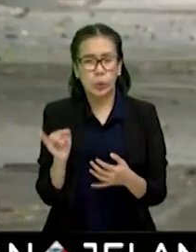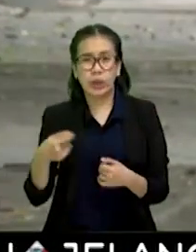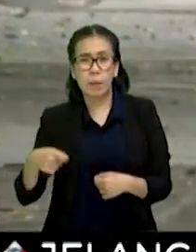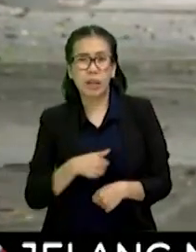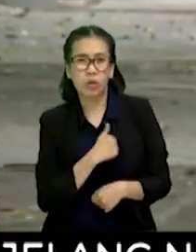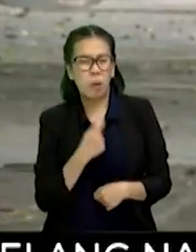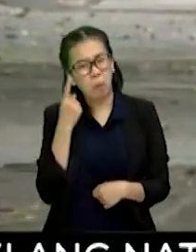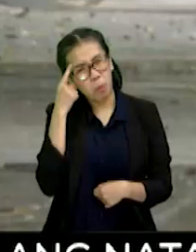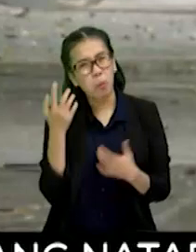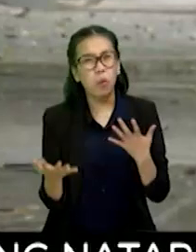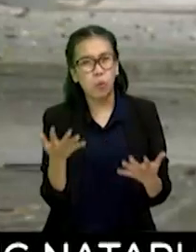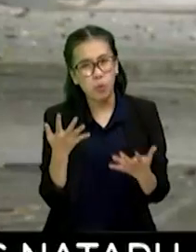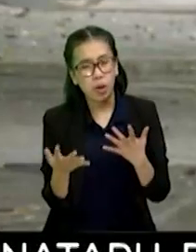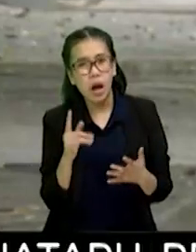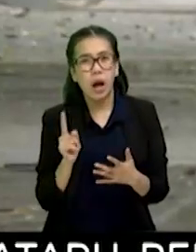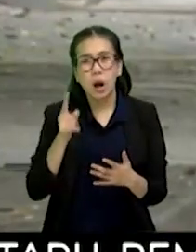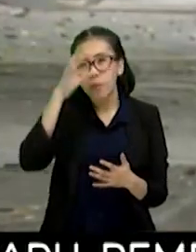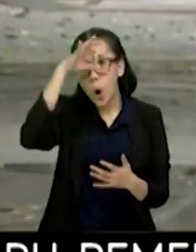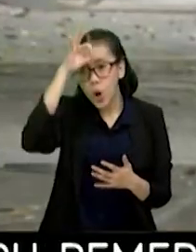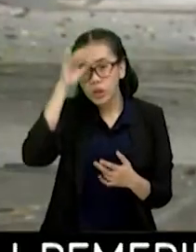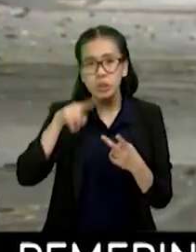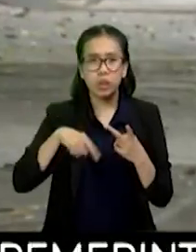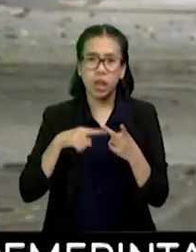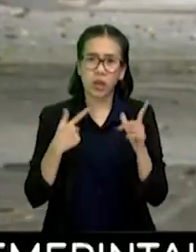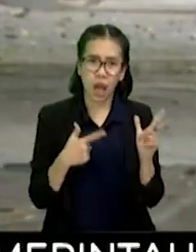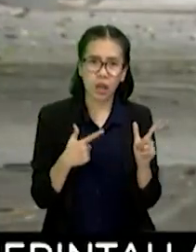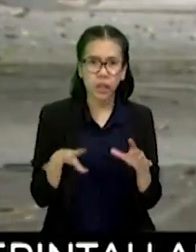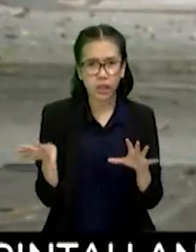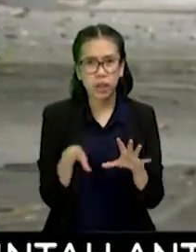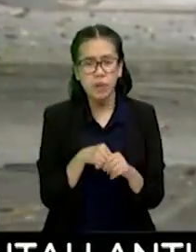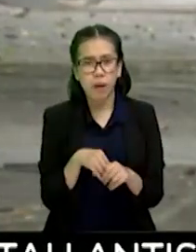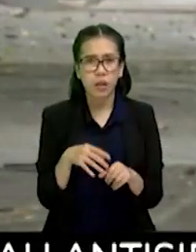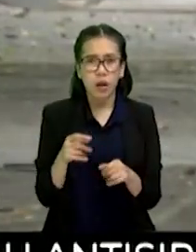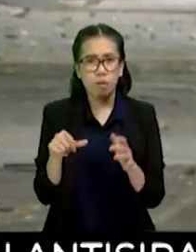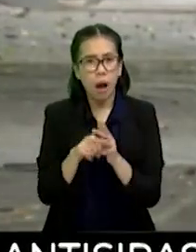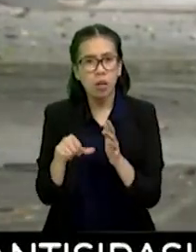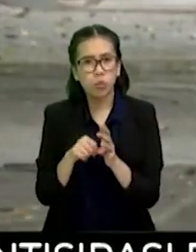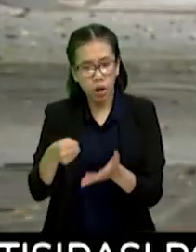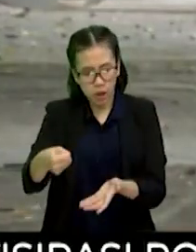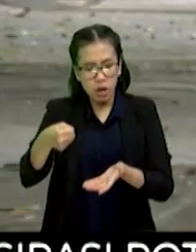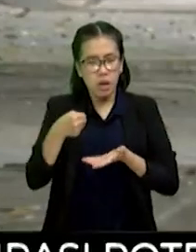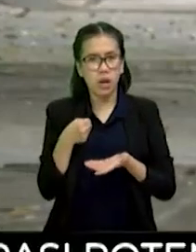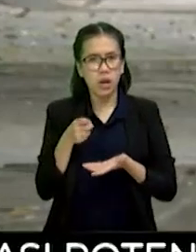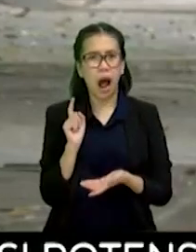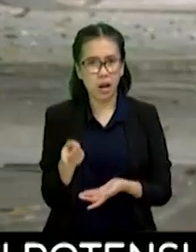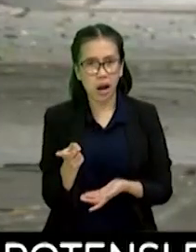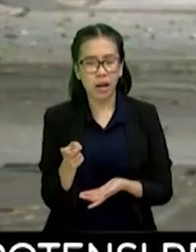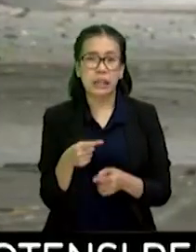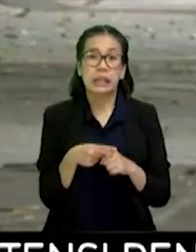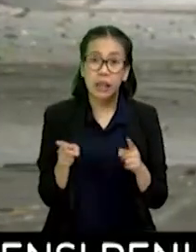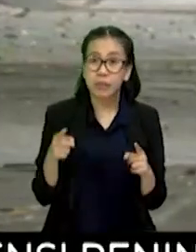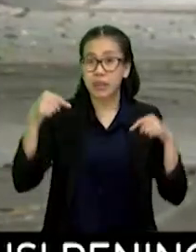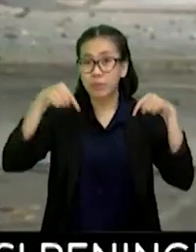adanya aparatur polisi dan TNI yang menjadi penerima dana bantuan sosial namun hal